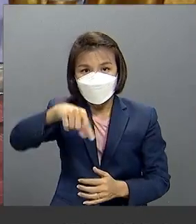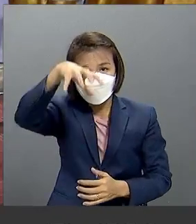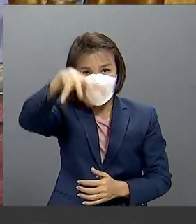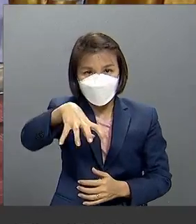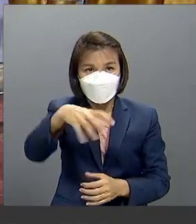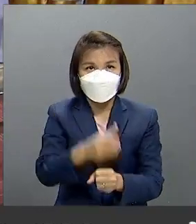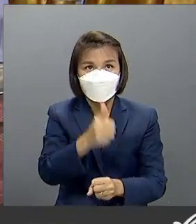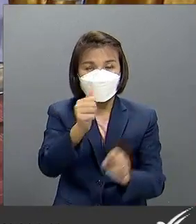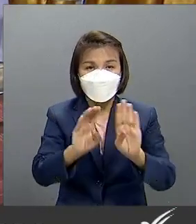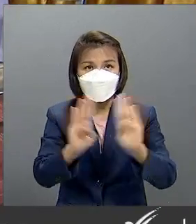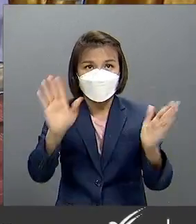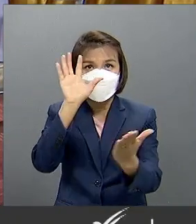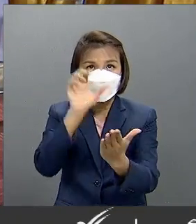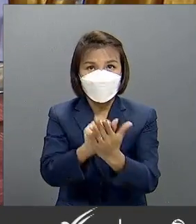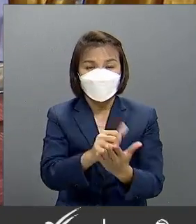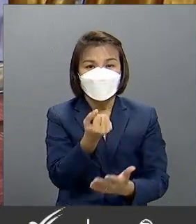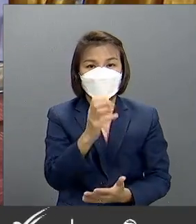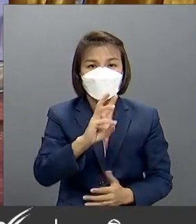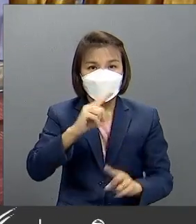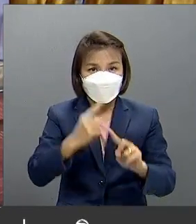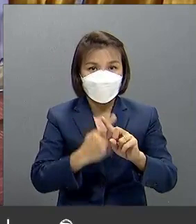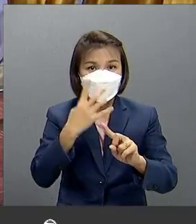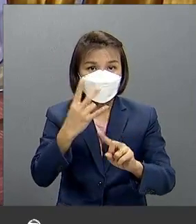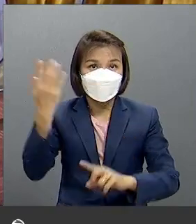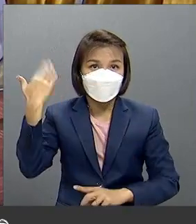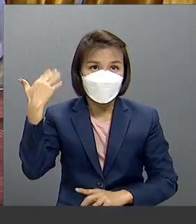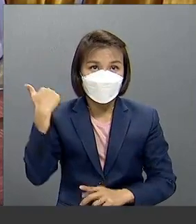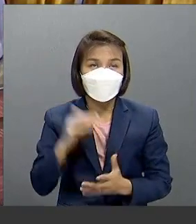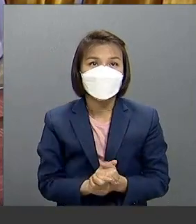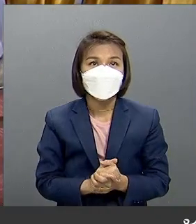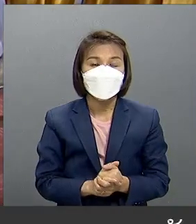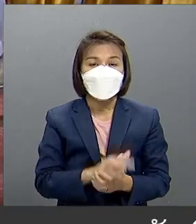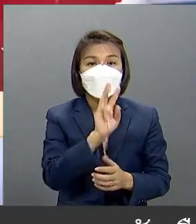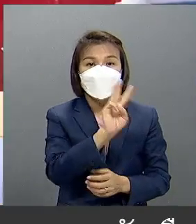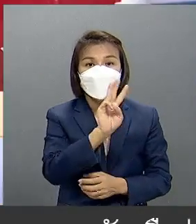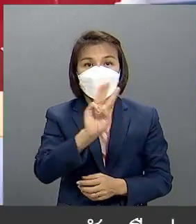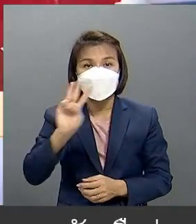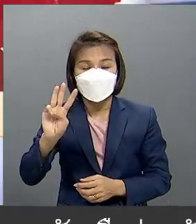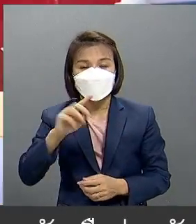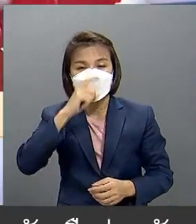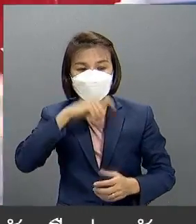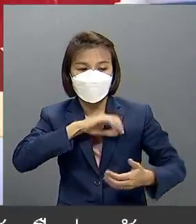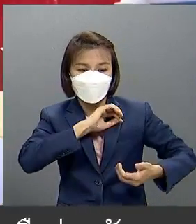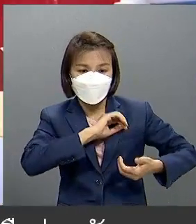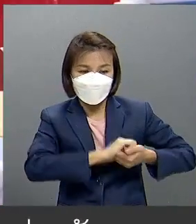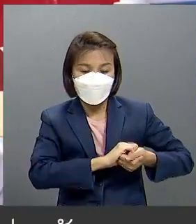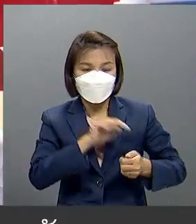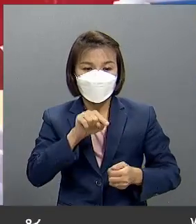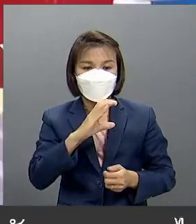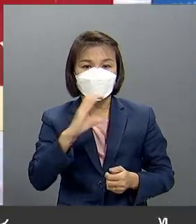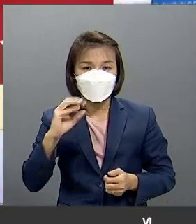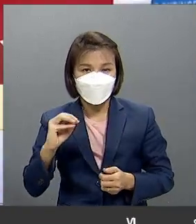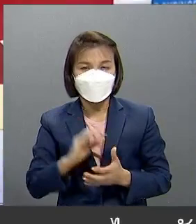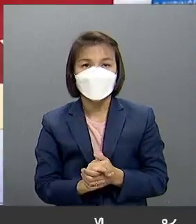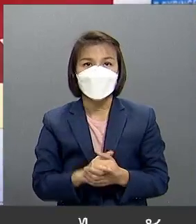ทะเบียนตั้งแต่วันที่16กรกฎาคมที่ผ่านมาที่เว็บไซต์ www.thairomjai.com แอปพลิเคชันเป๋าตังหรือว่าร้านสะด